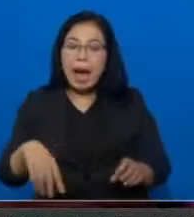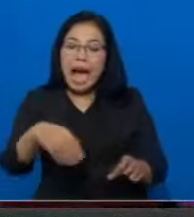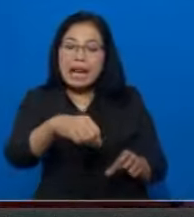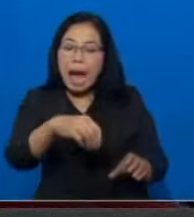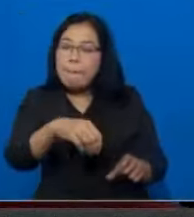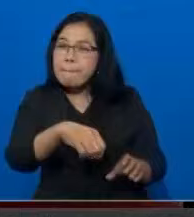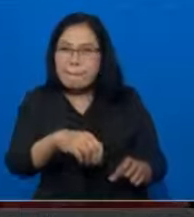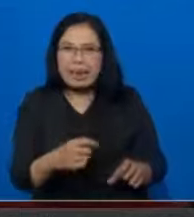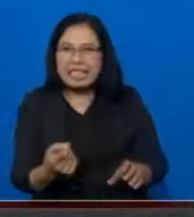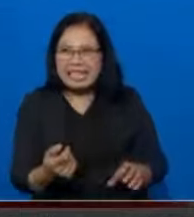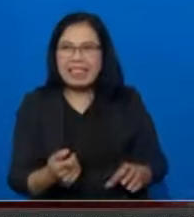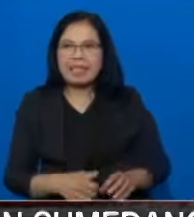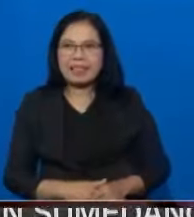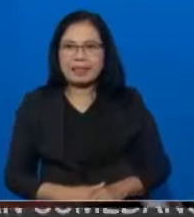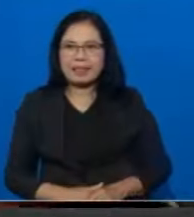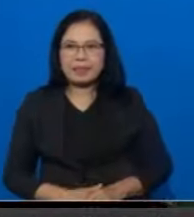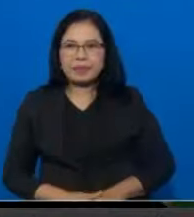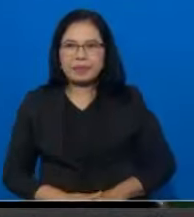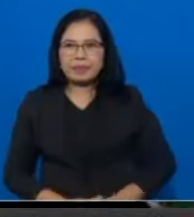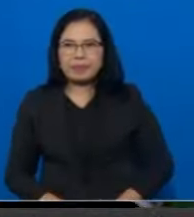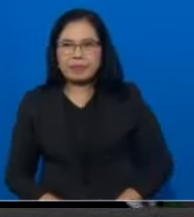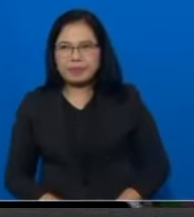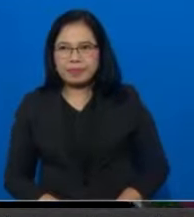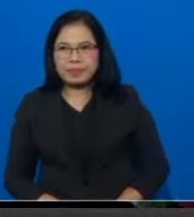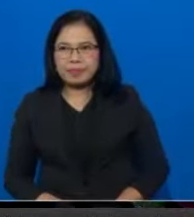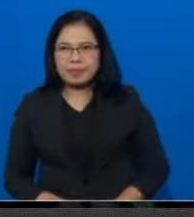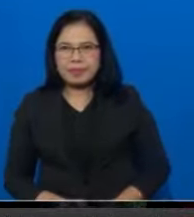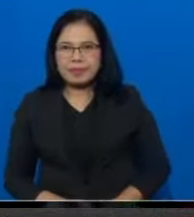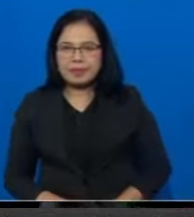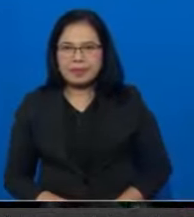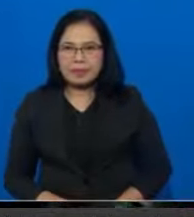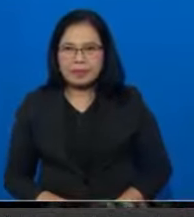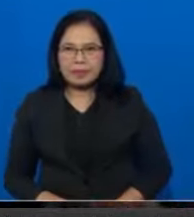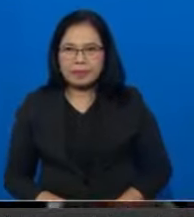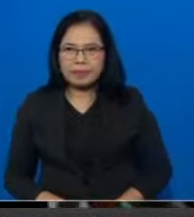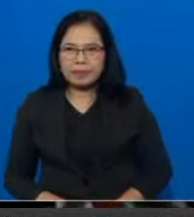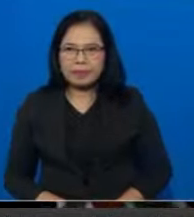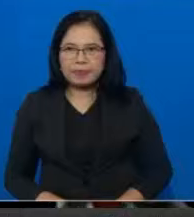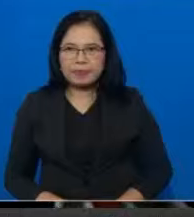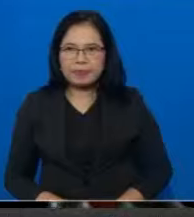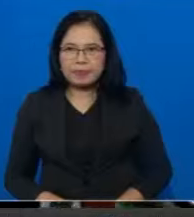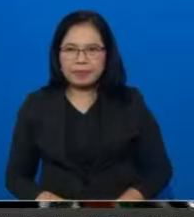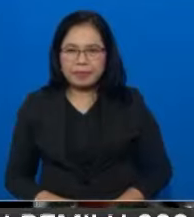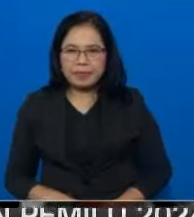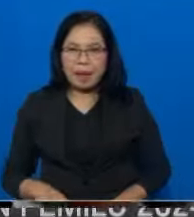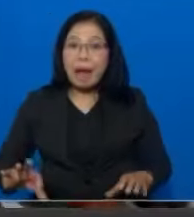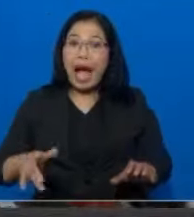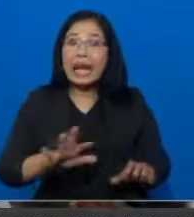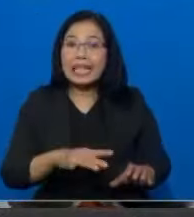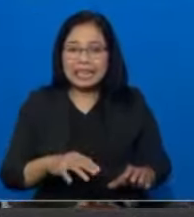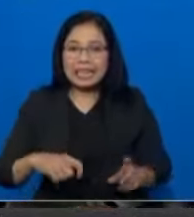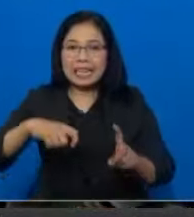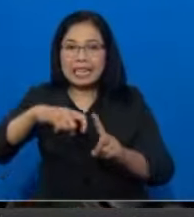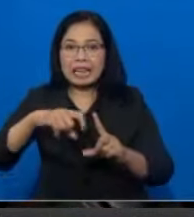dikasih topping-topping lain juga rasanya pas. Ini kasih garam saja sama kaldu ayam ya Pak? Minyak ayam ya tadi ya? Minyak ayam atau